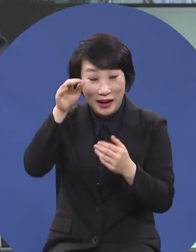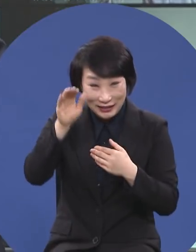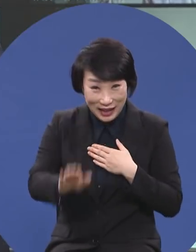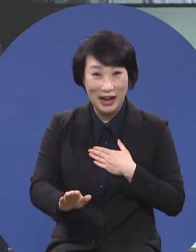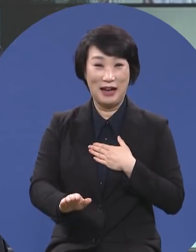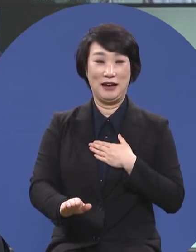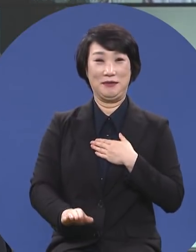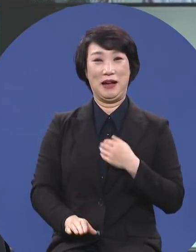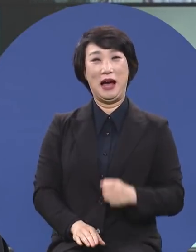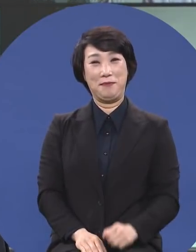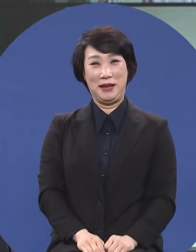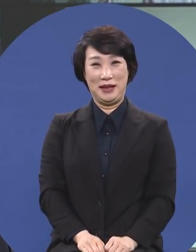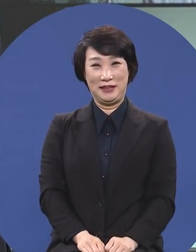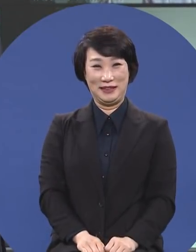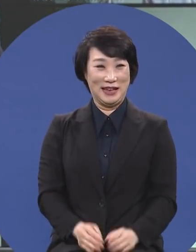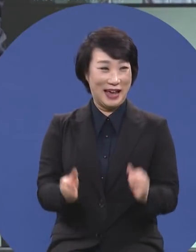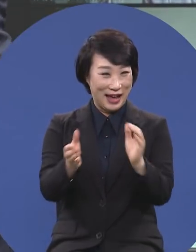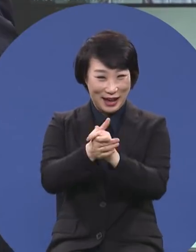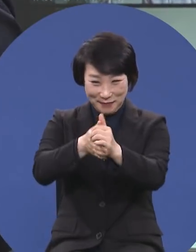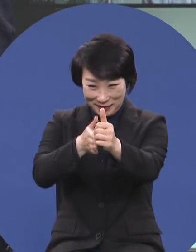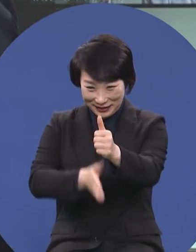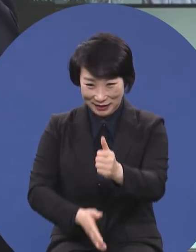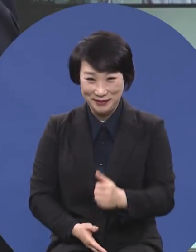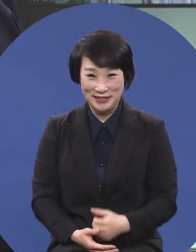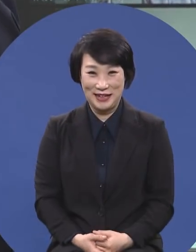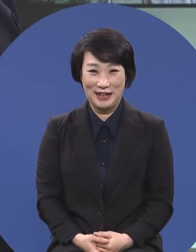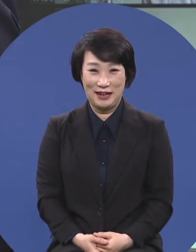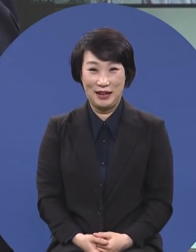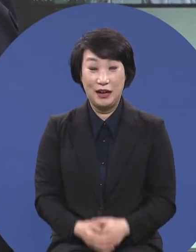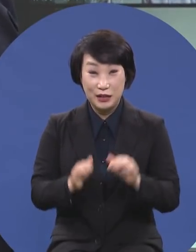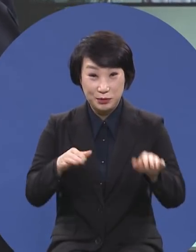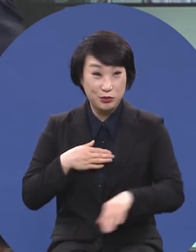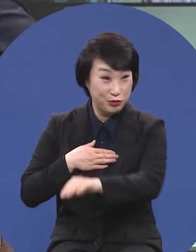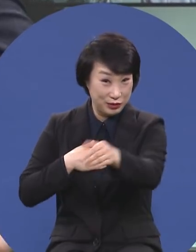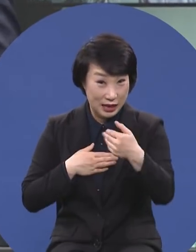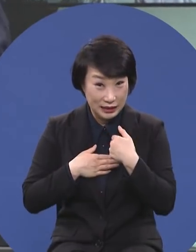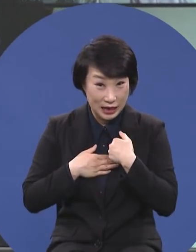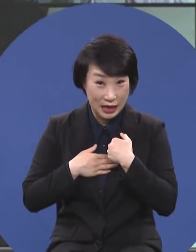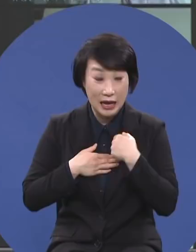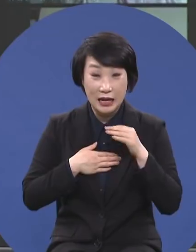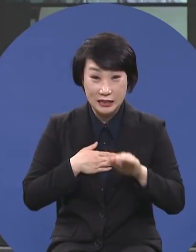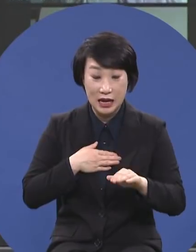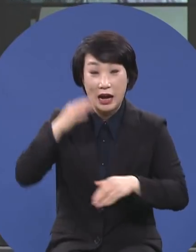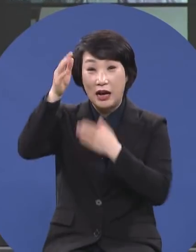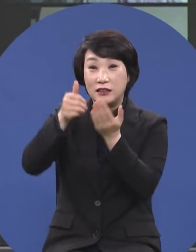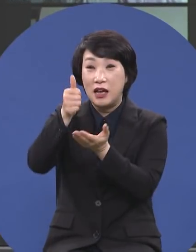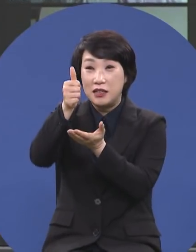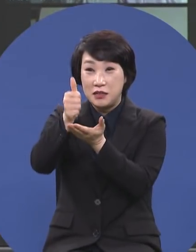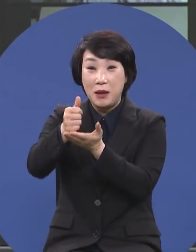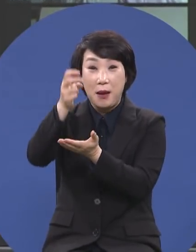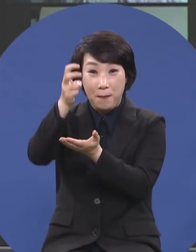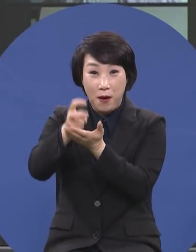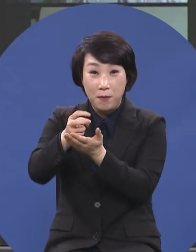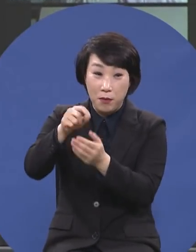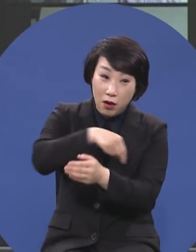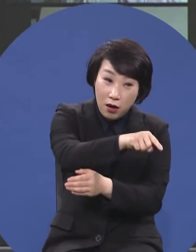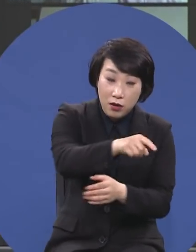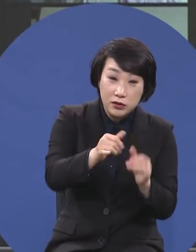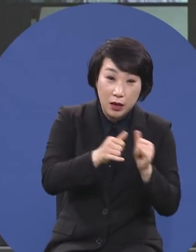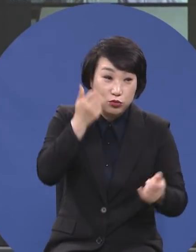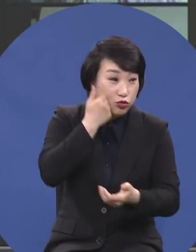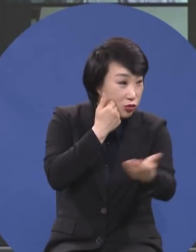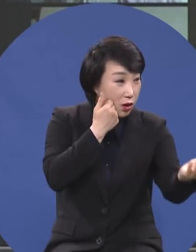충만하더라. 아멘 합시다. 그럼 우리에게도 하나님의 법에서